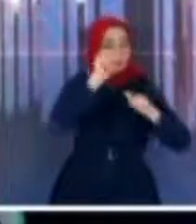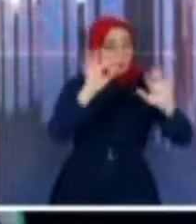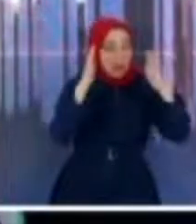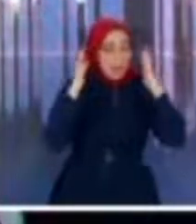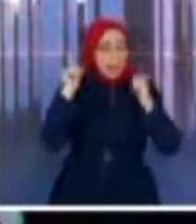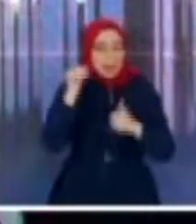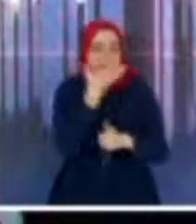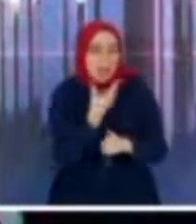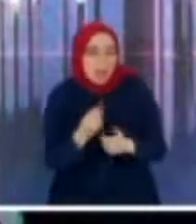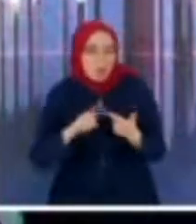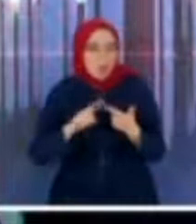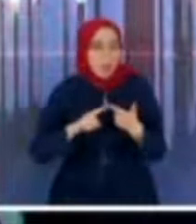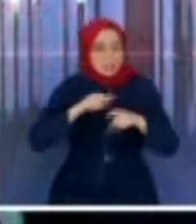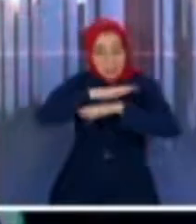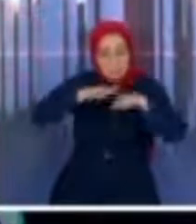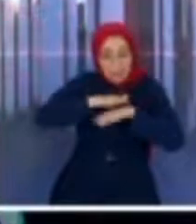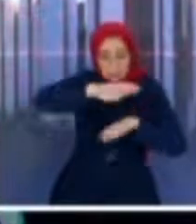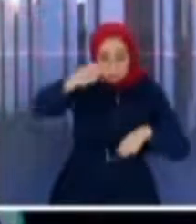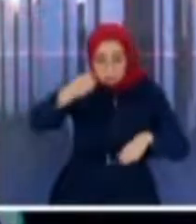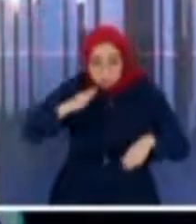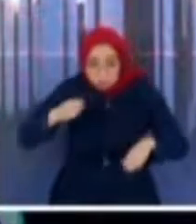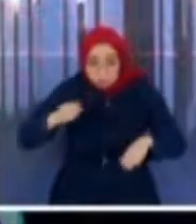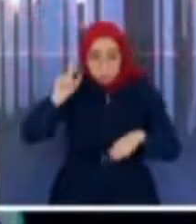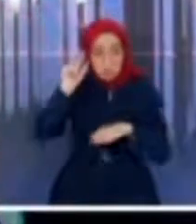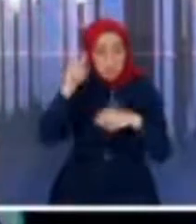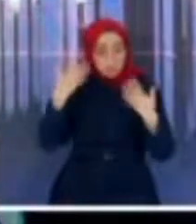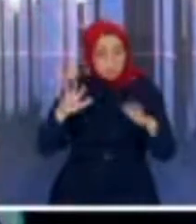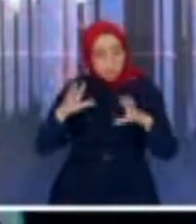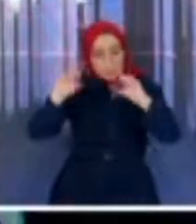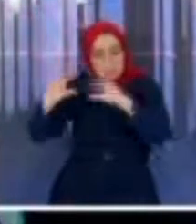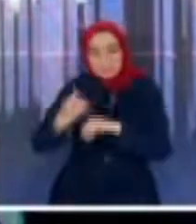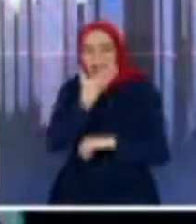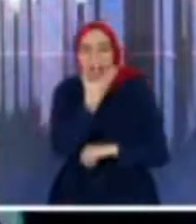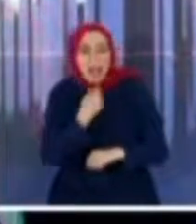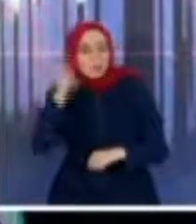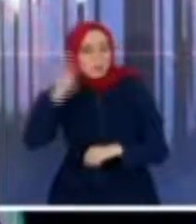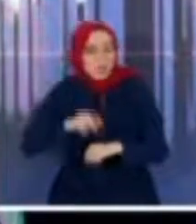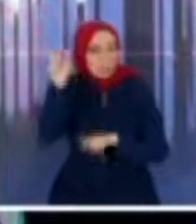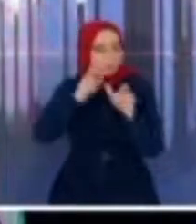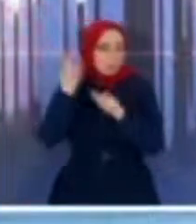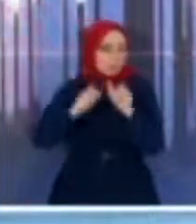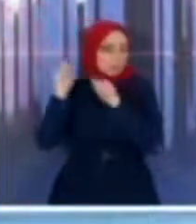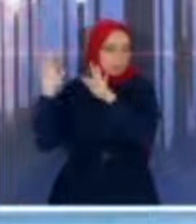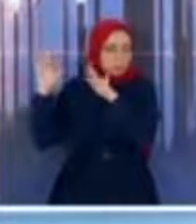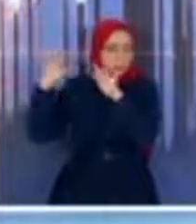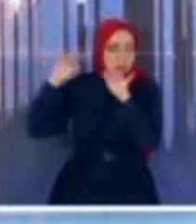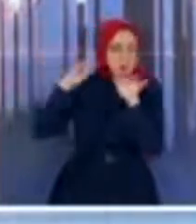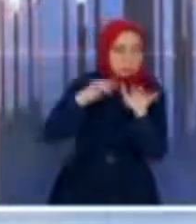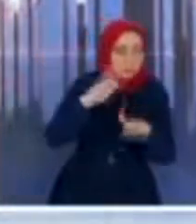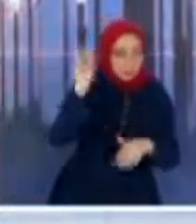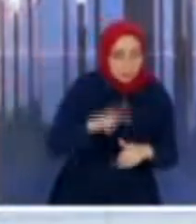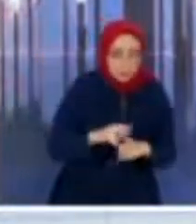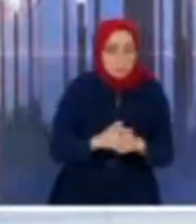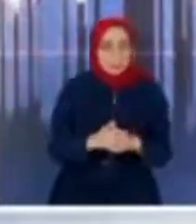مزيانه عندنا شريط ساحلي عندنا برشا مناطق مزيانه في الشمال الغربي. دونك بالنسبه